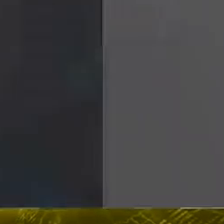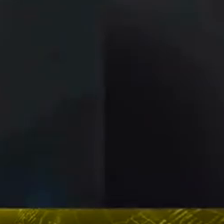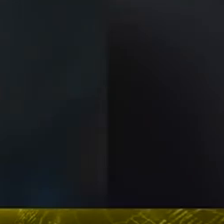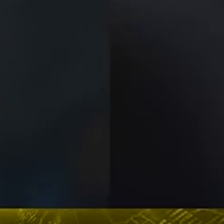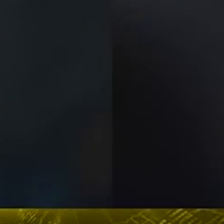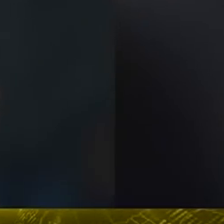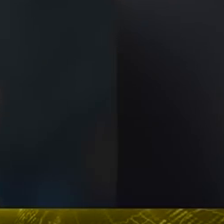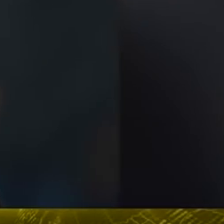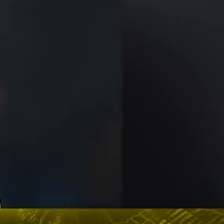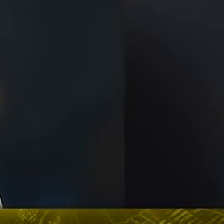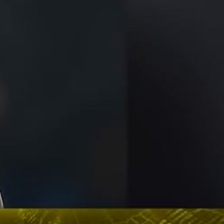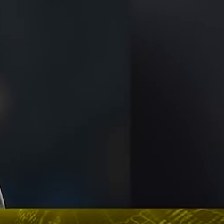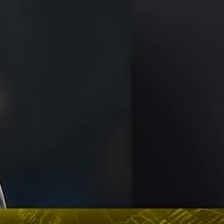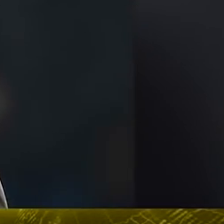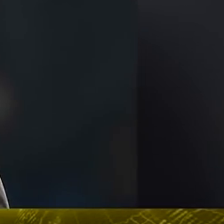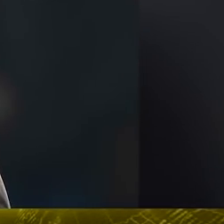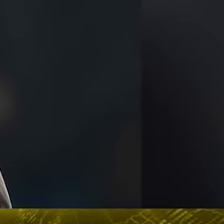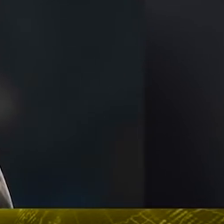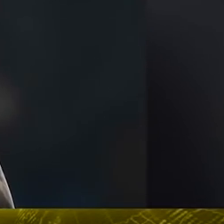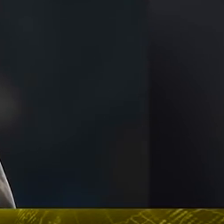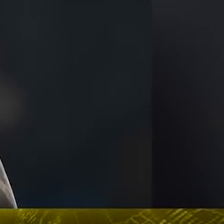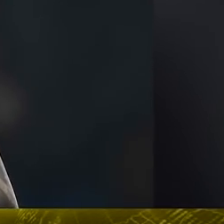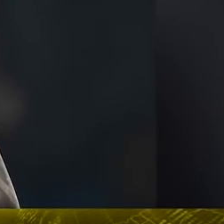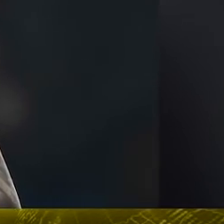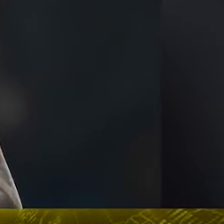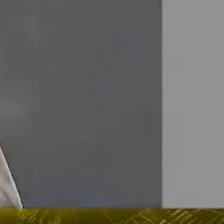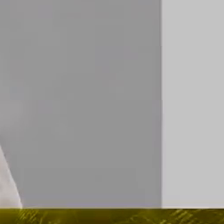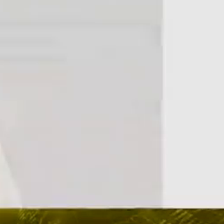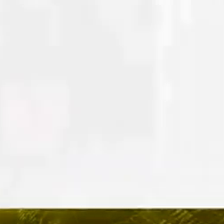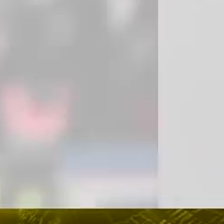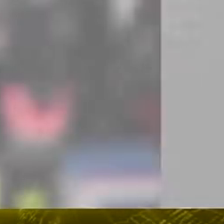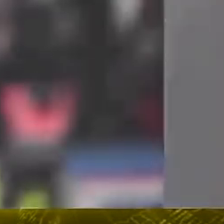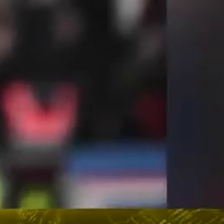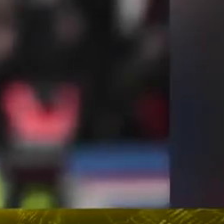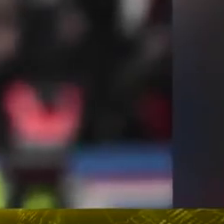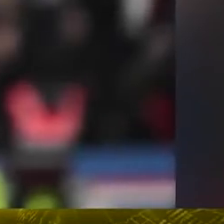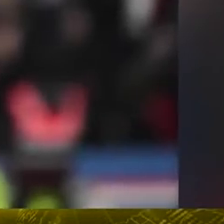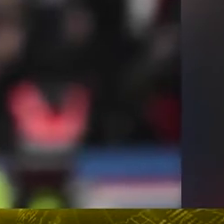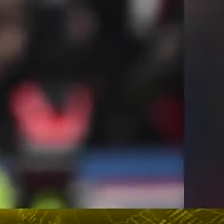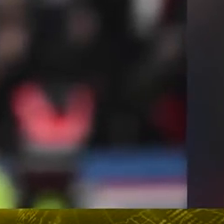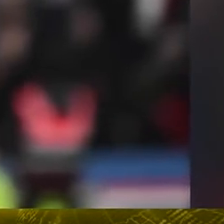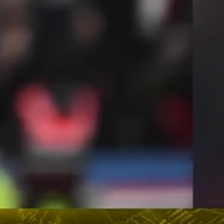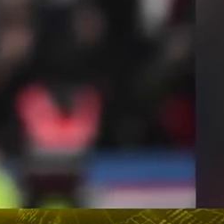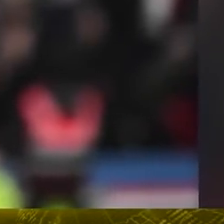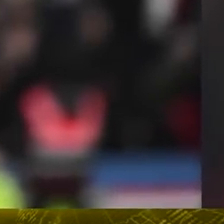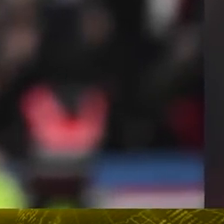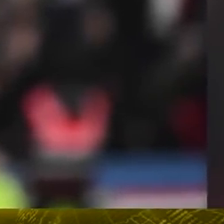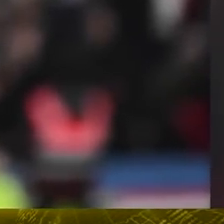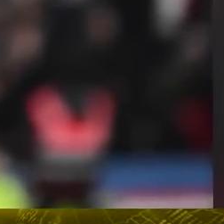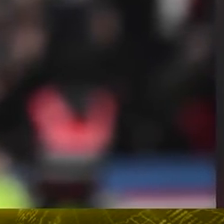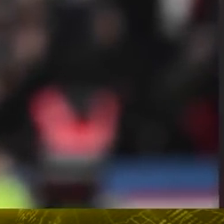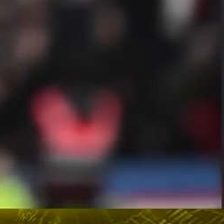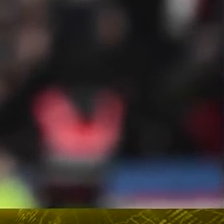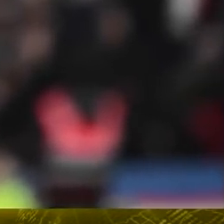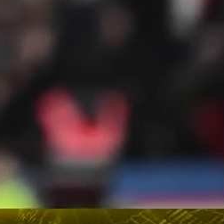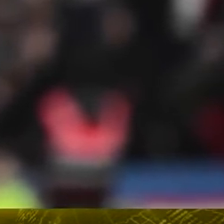کم زلو نگلیت آم توی ذکر. آب قطعش آب اسرات اوت تات لیگ آنون عصر تخت شتوات قوت ارخیلی حضور ما خلته